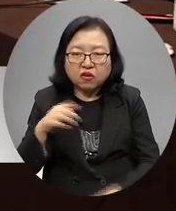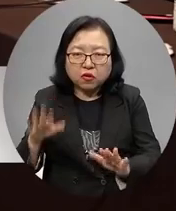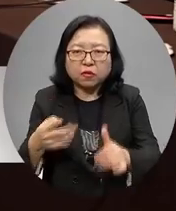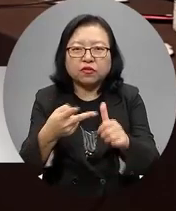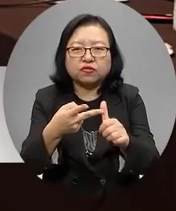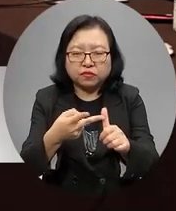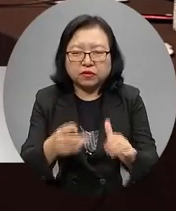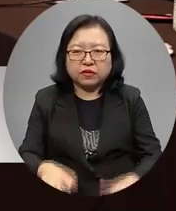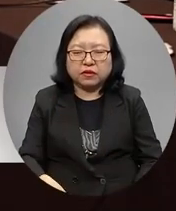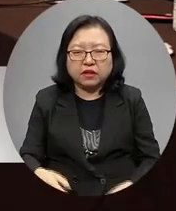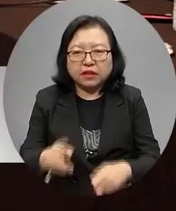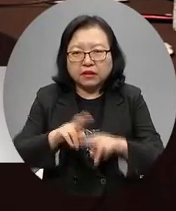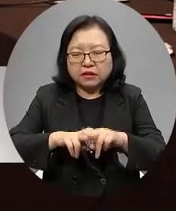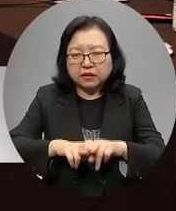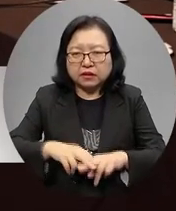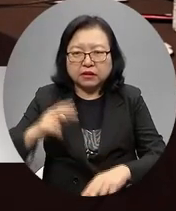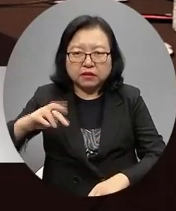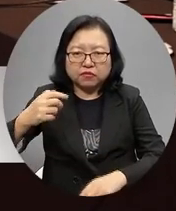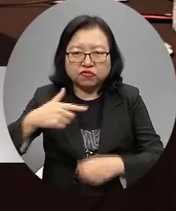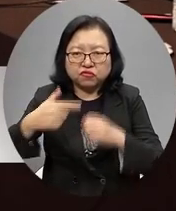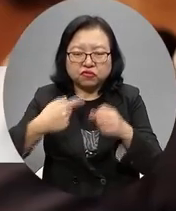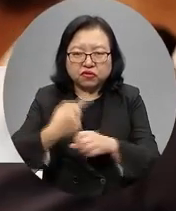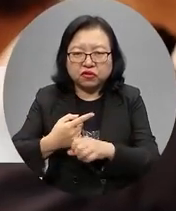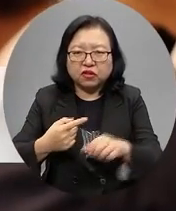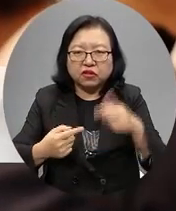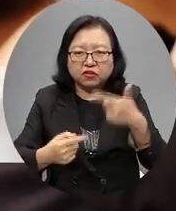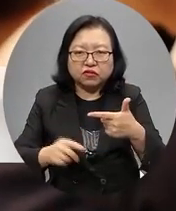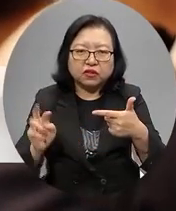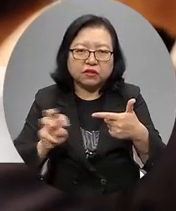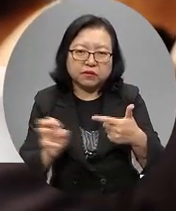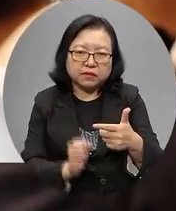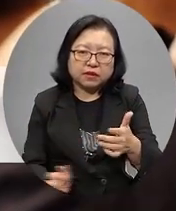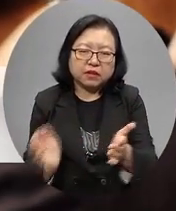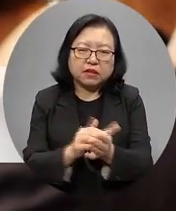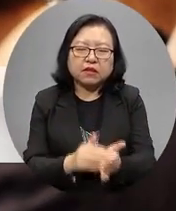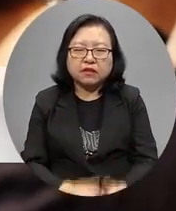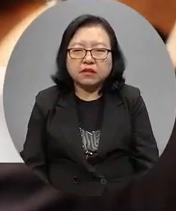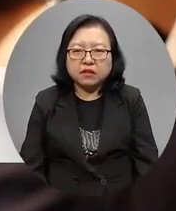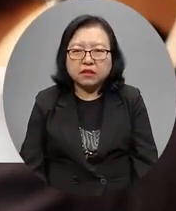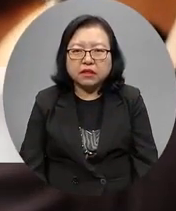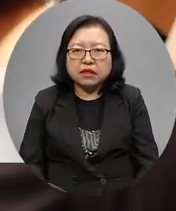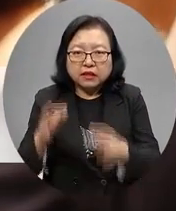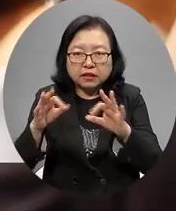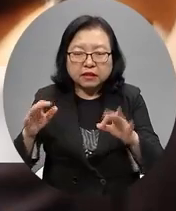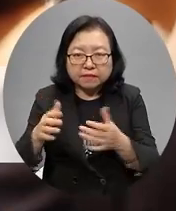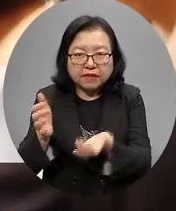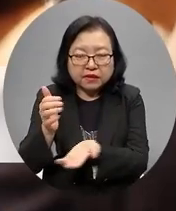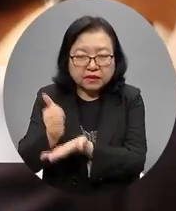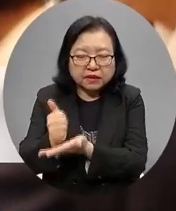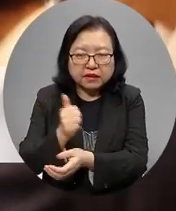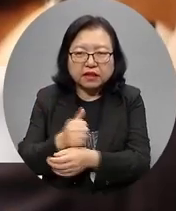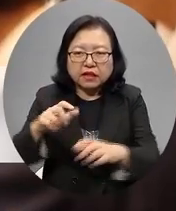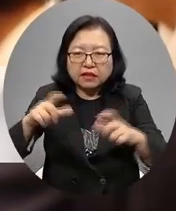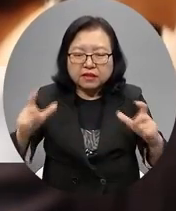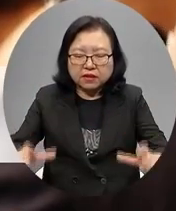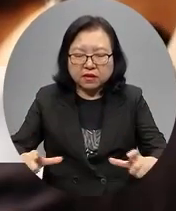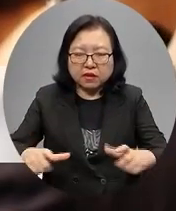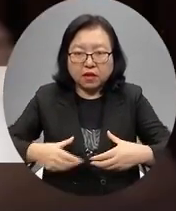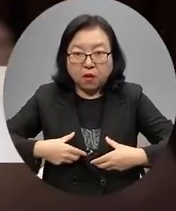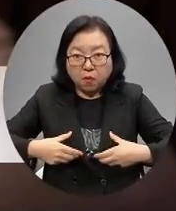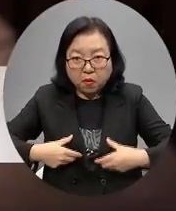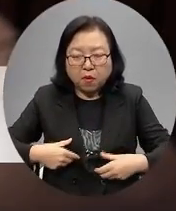번째로 임기는 2026년 6월 30일까지입니다. 김연길 의장은 지역에 필요한 문제를